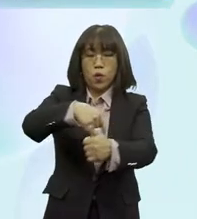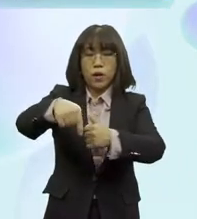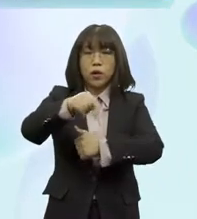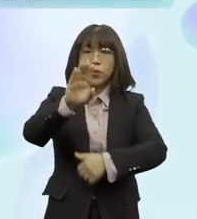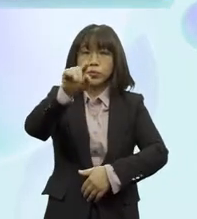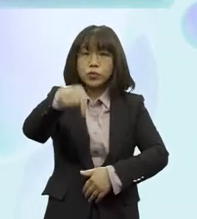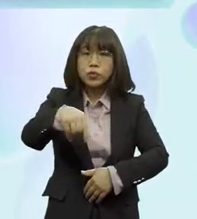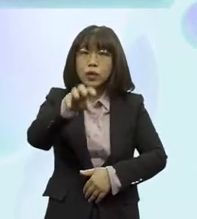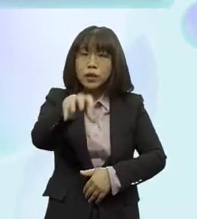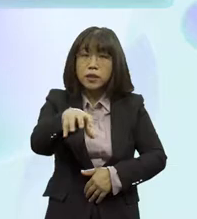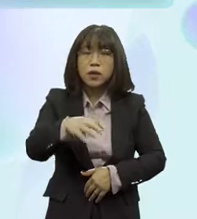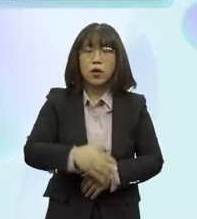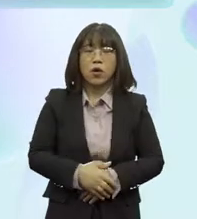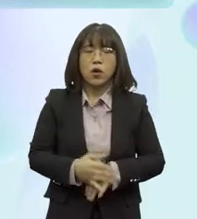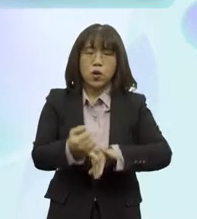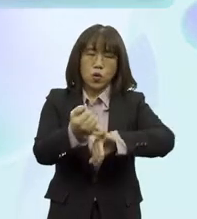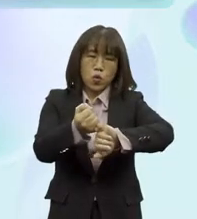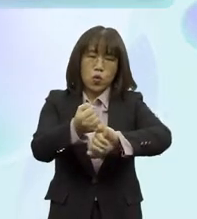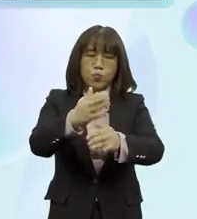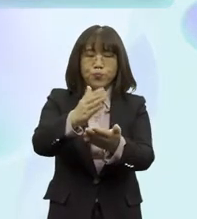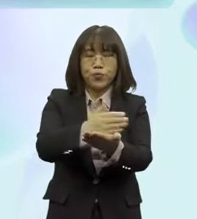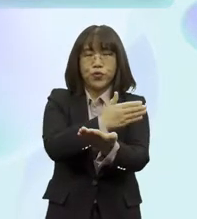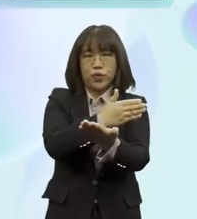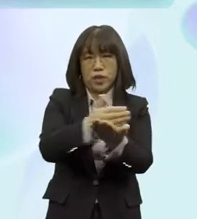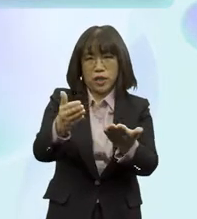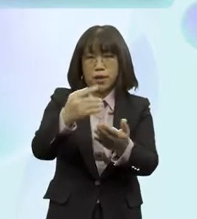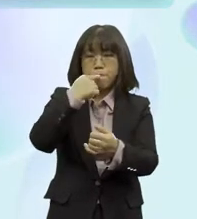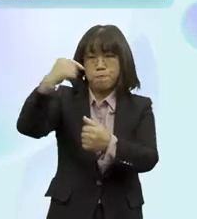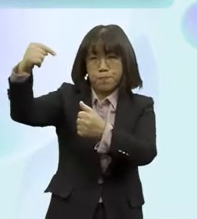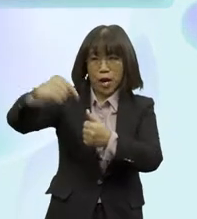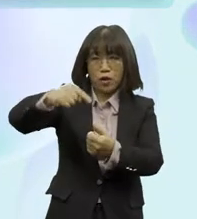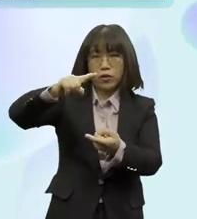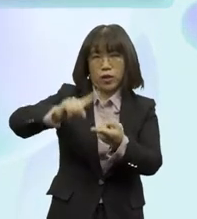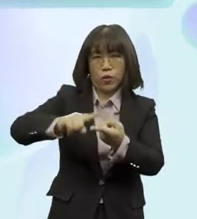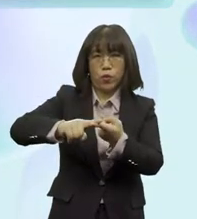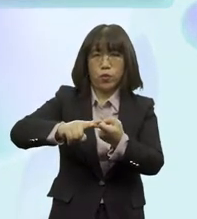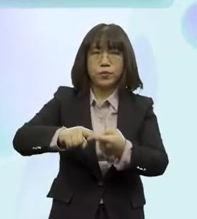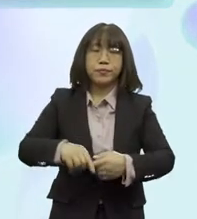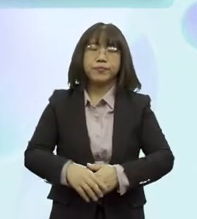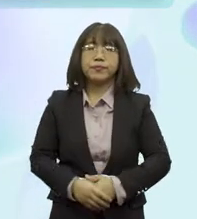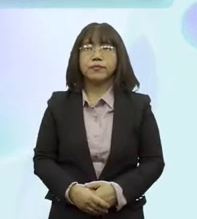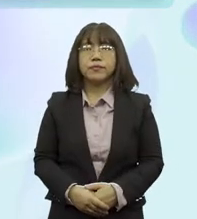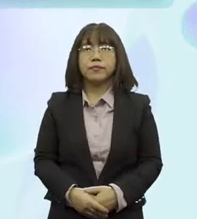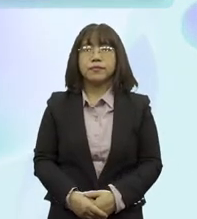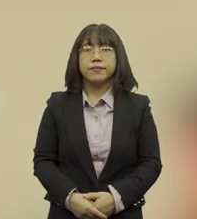재활용 가는 자원에 분리수거 등에 관한 지침 에 따른 조치입니다